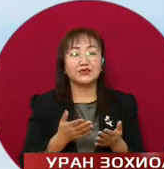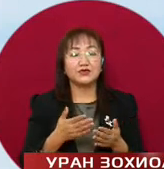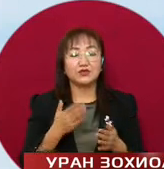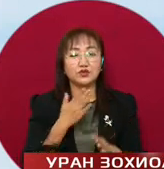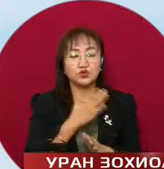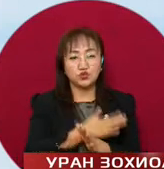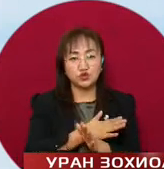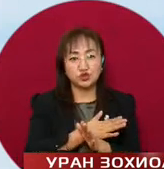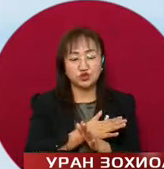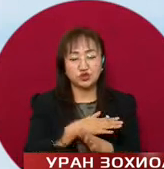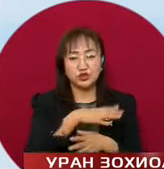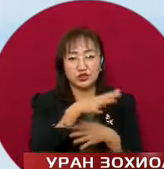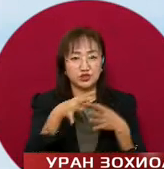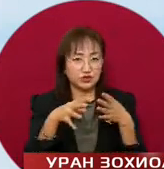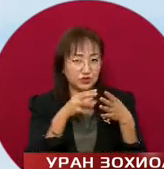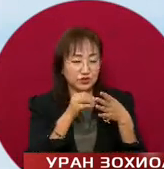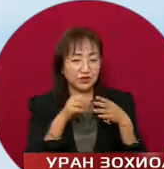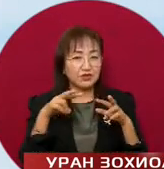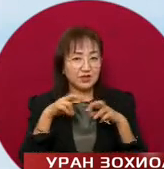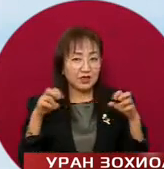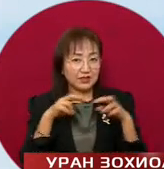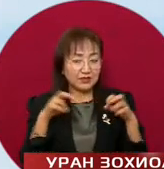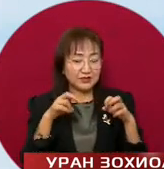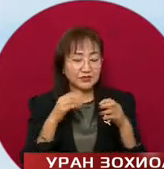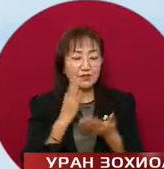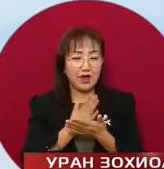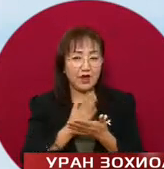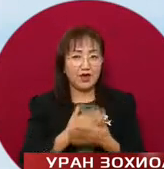хэсгүүдийг задлан шинжилж тайлбарлсан байгаа.